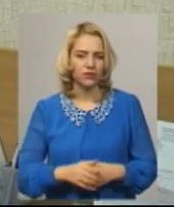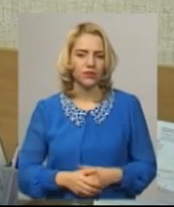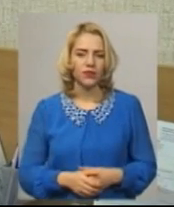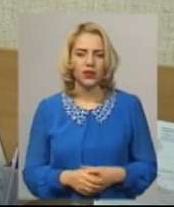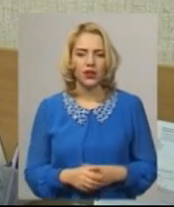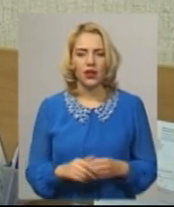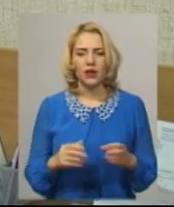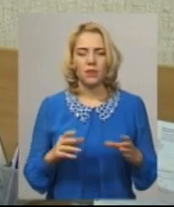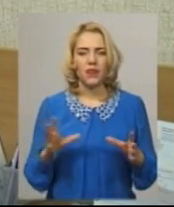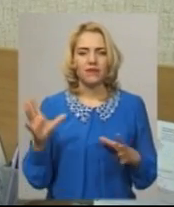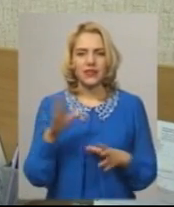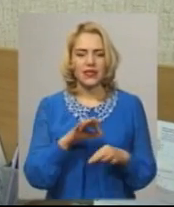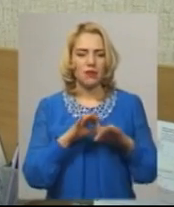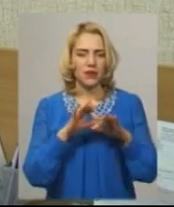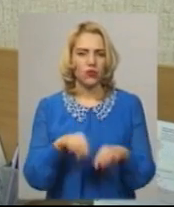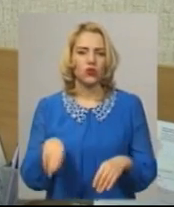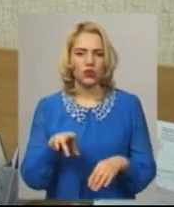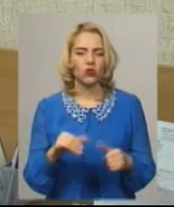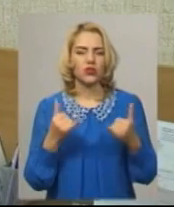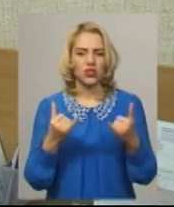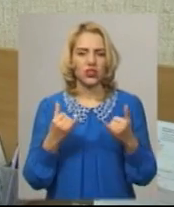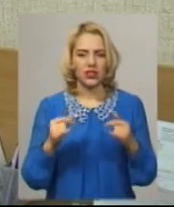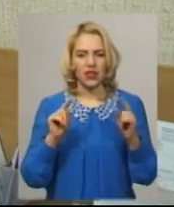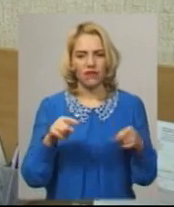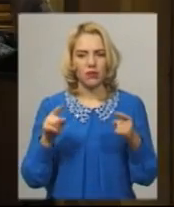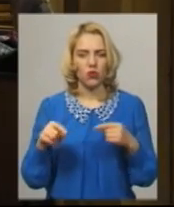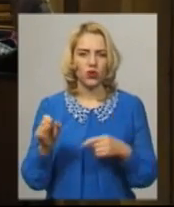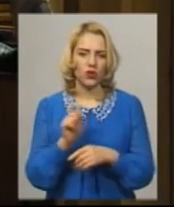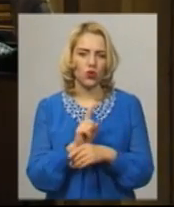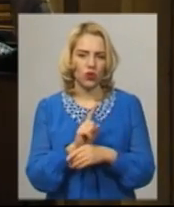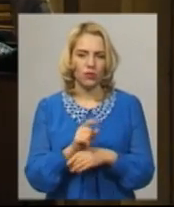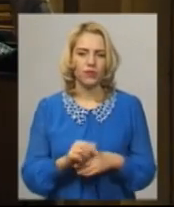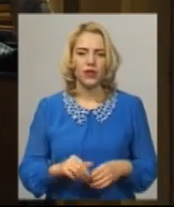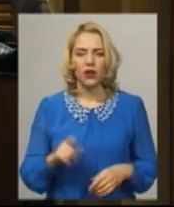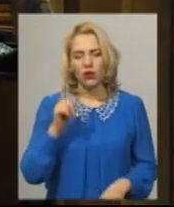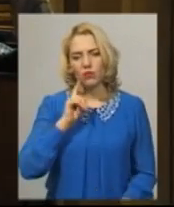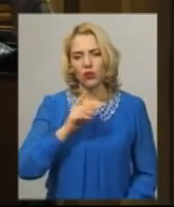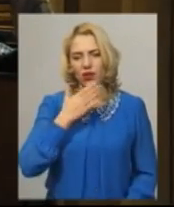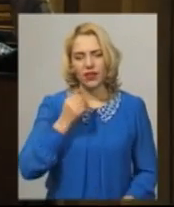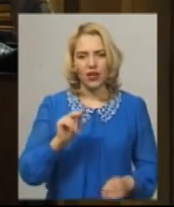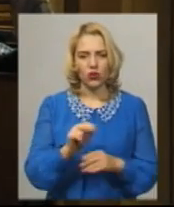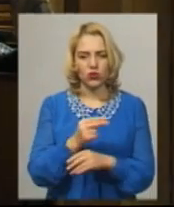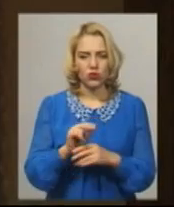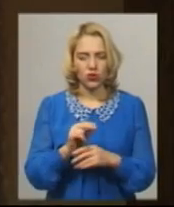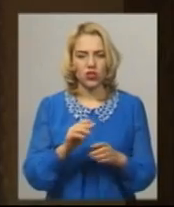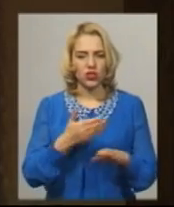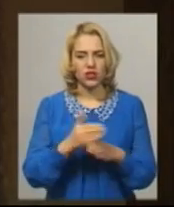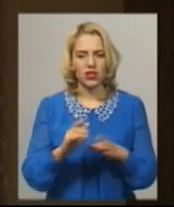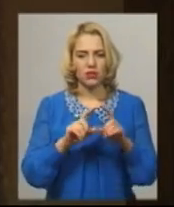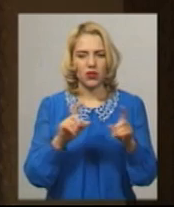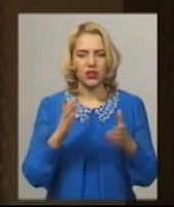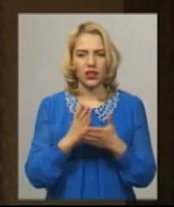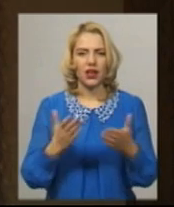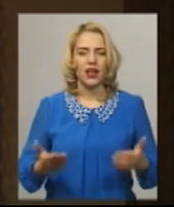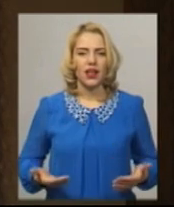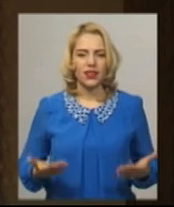приводиться все до сучасних вимог, до сучасних норм. Поки у нереконструйованої частині приміщення